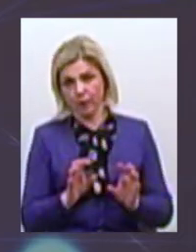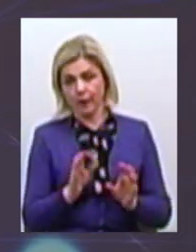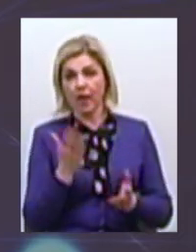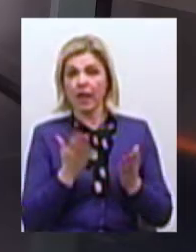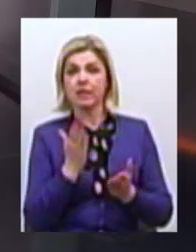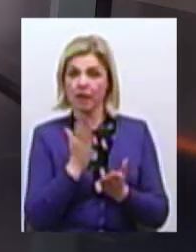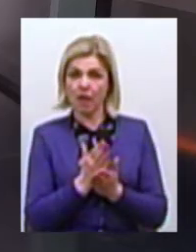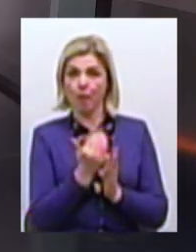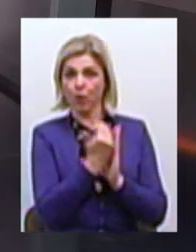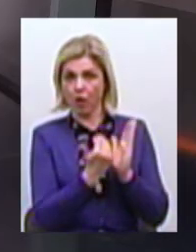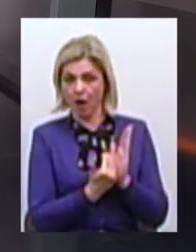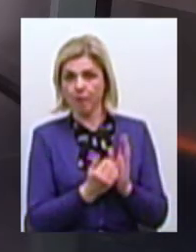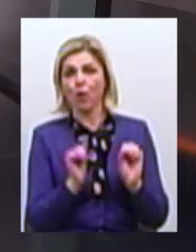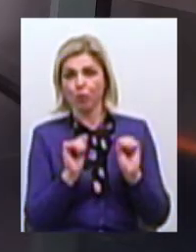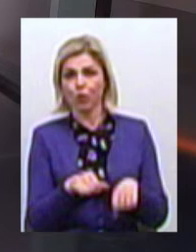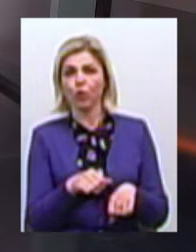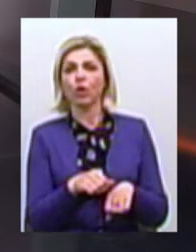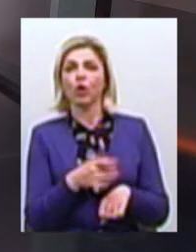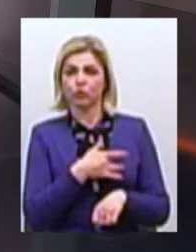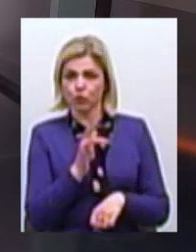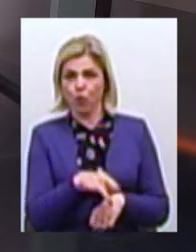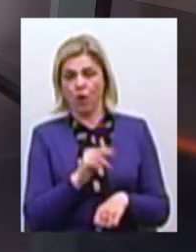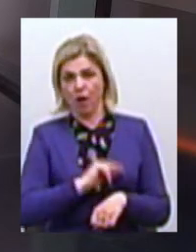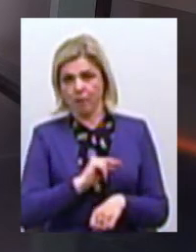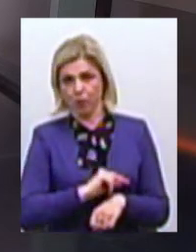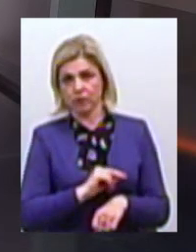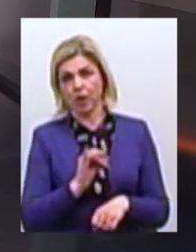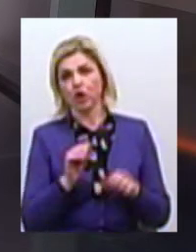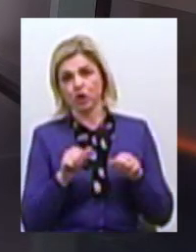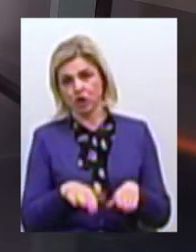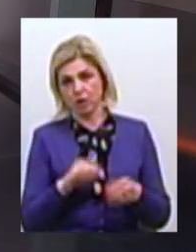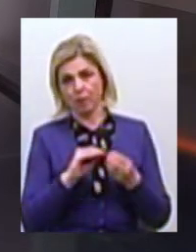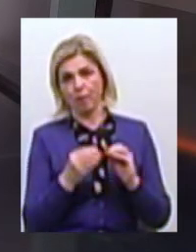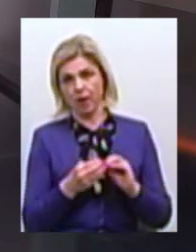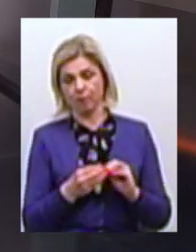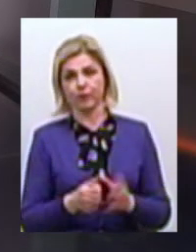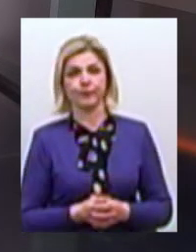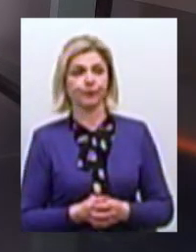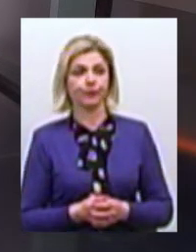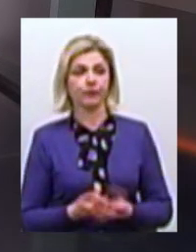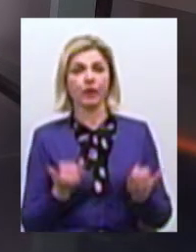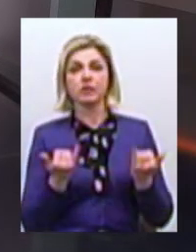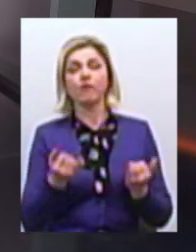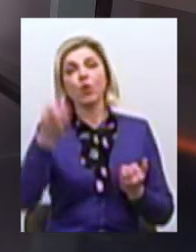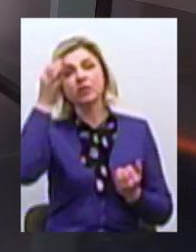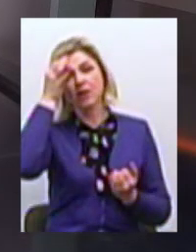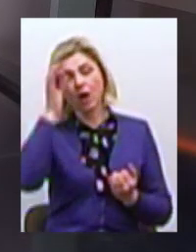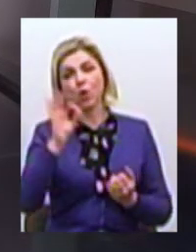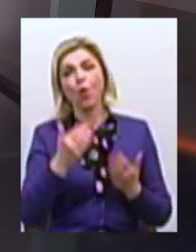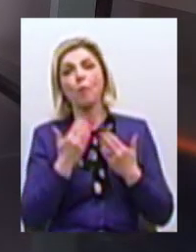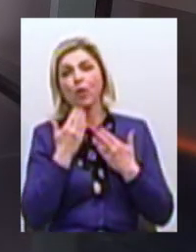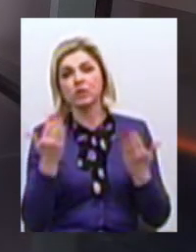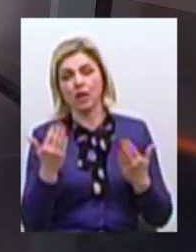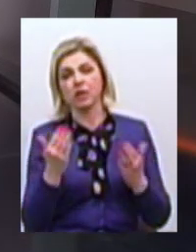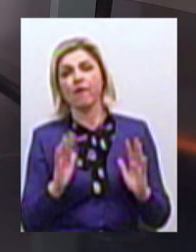жестко работать с этими моментами и решать проблему. Ви сьогодні згадували про останній випадок